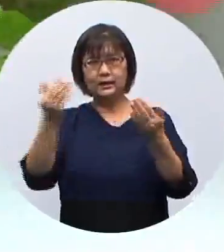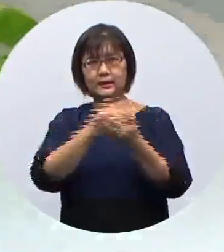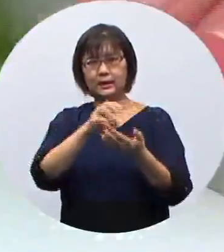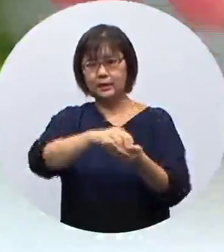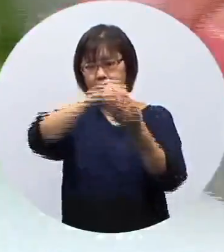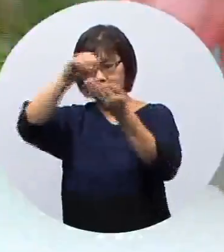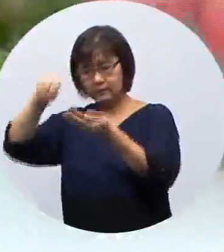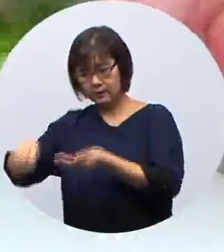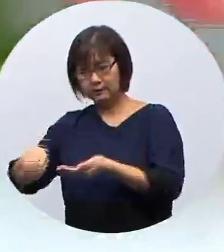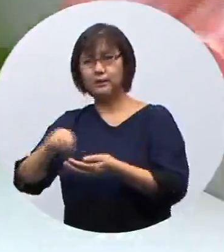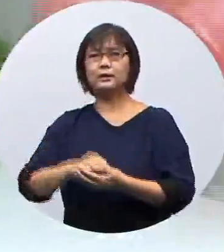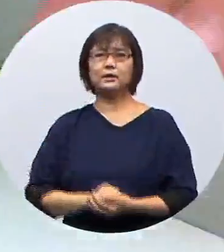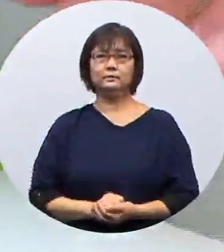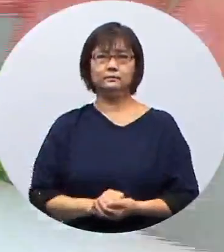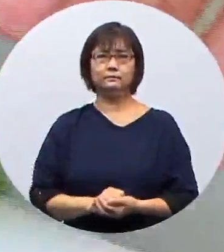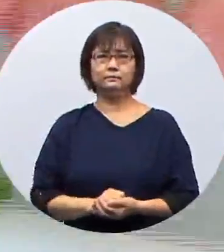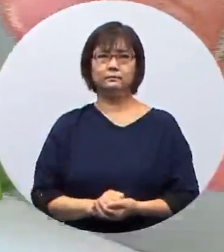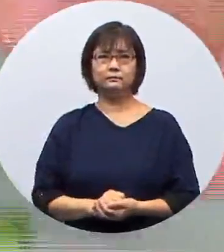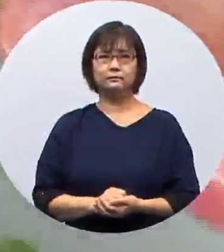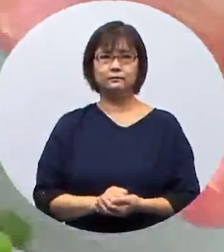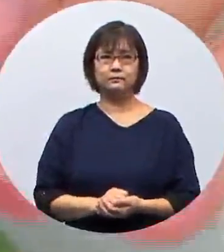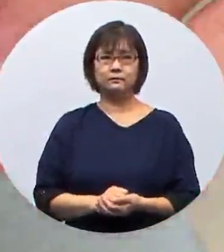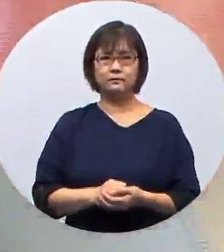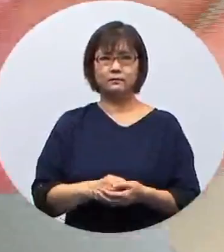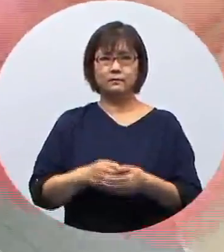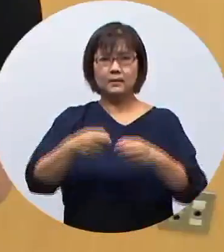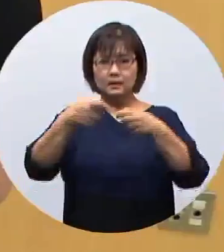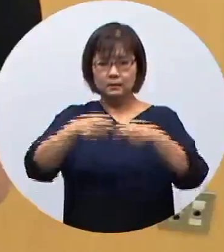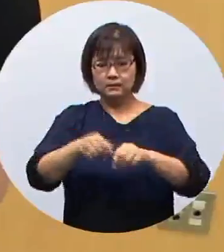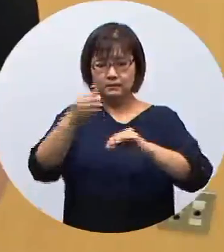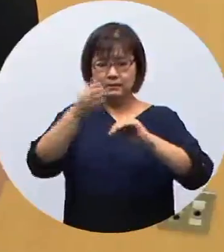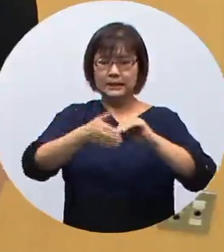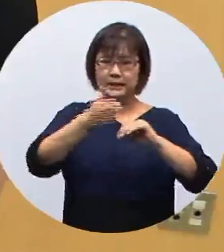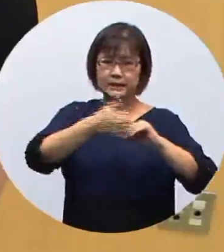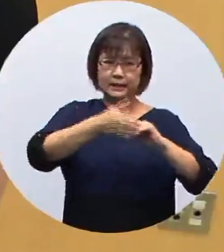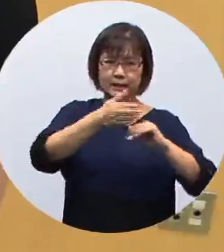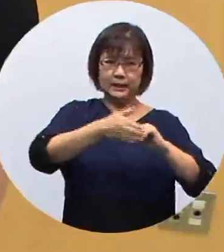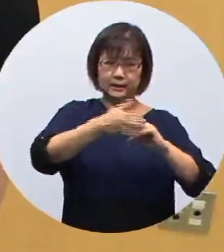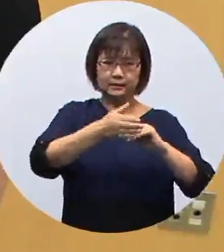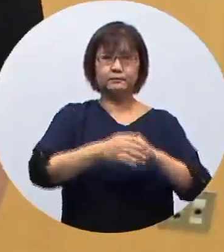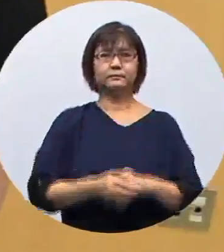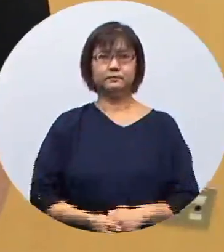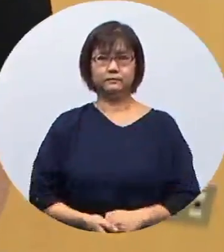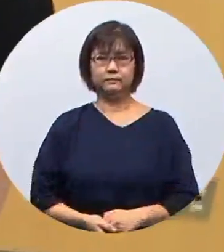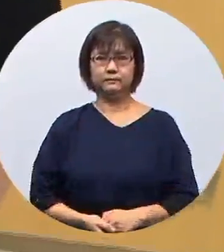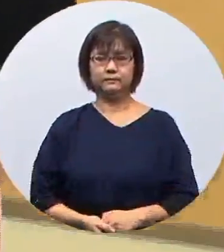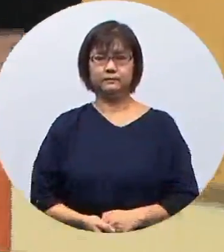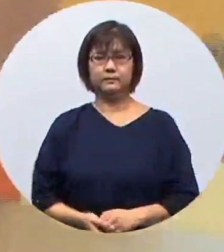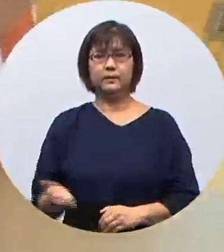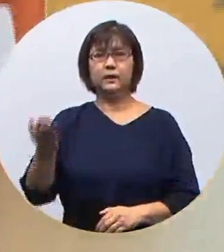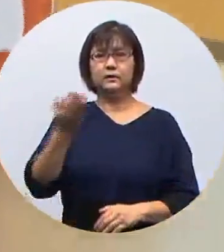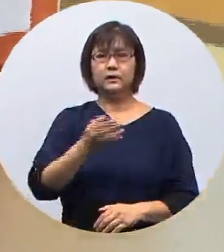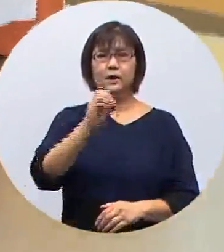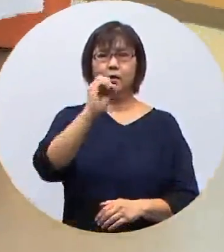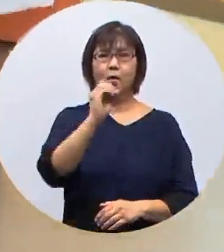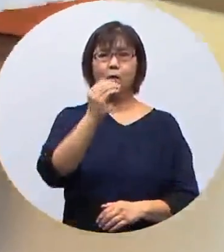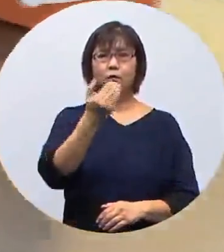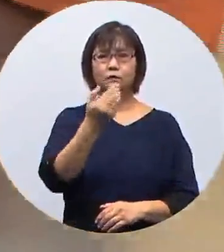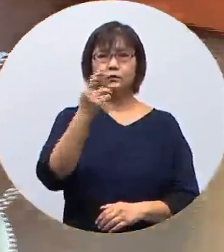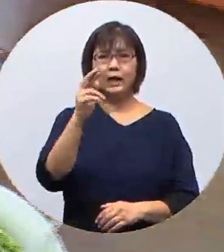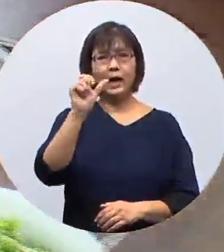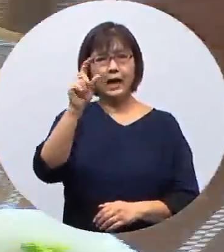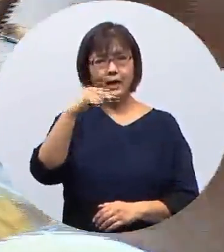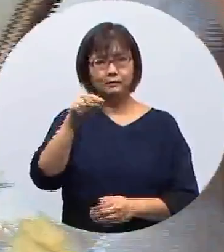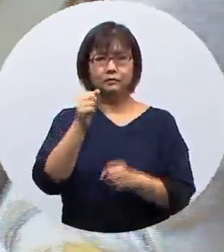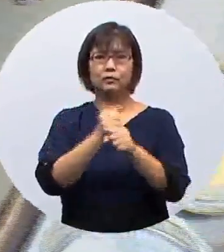茹で上げたオクラはみじん切りにします。 ではオクラのあんを作っていくんですが、まずはお酒とお